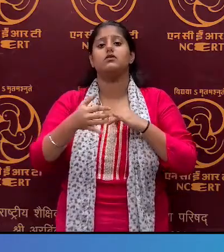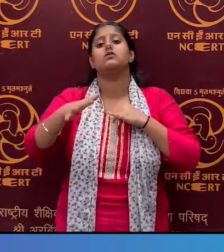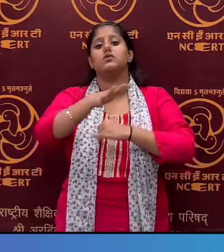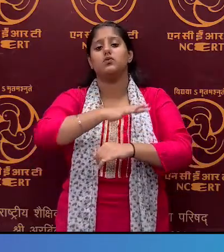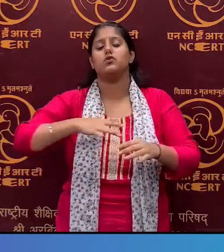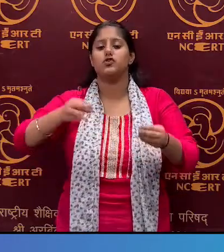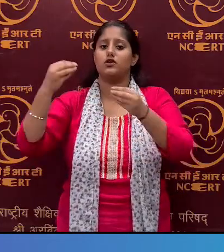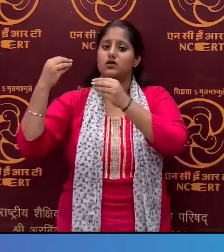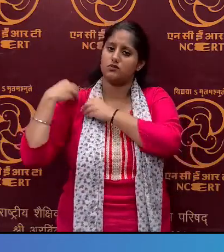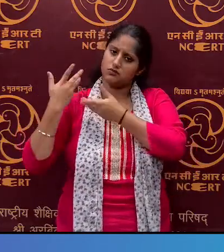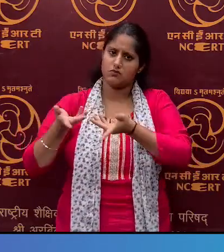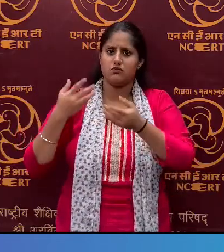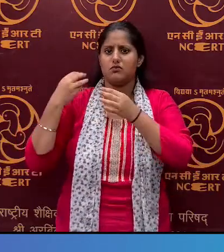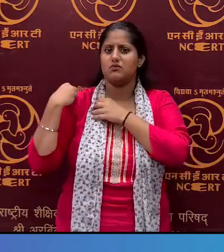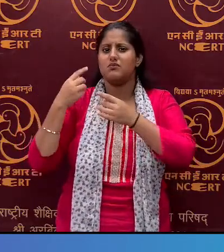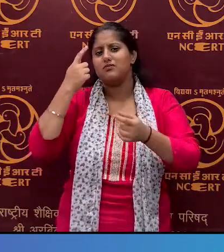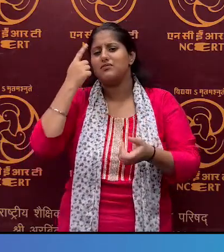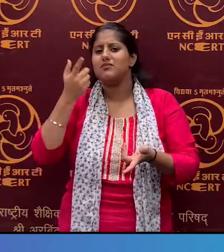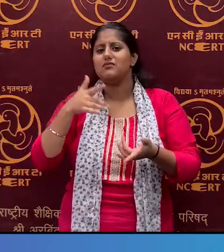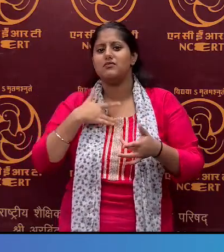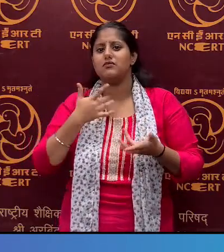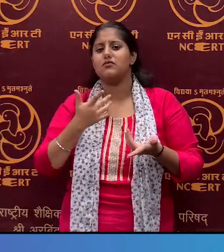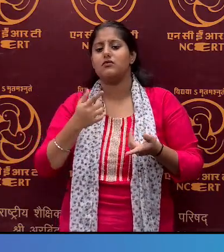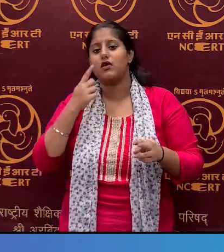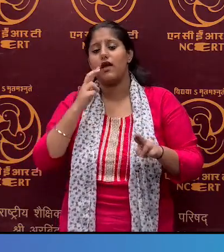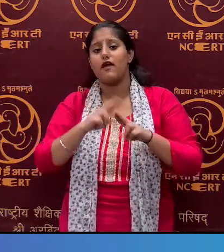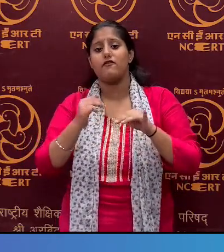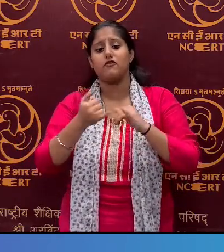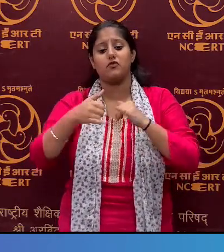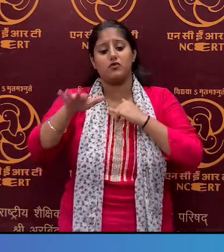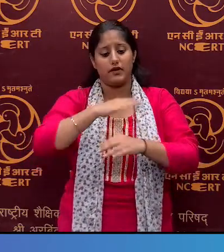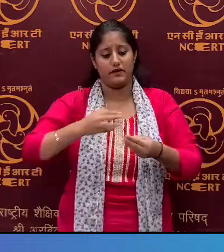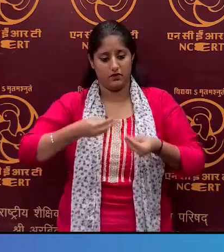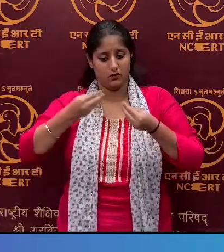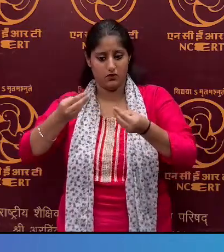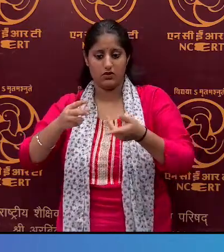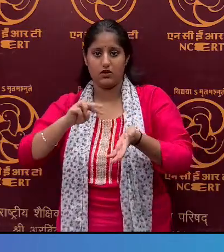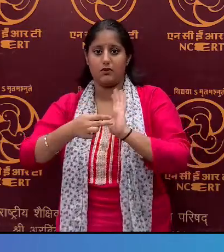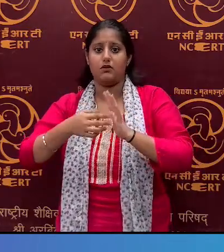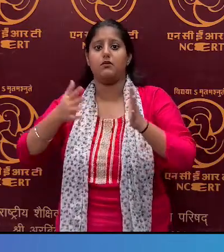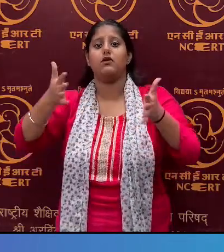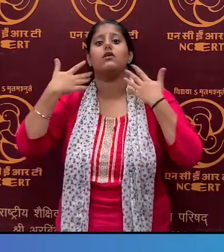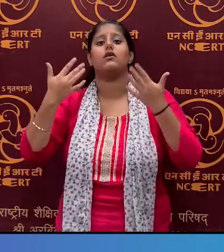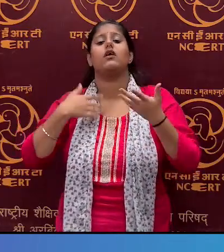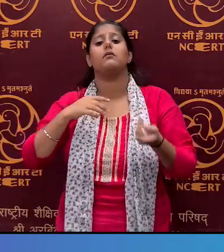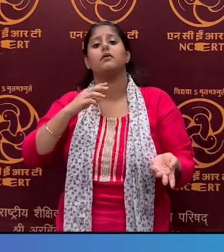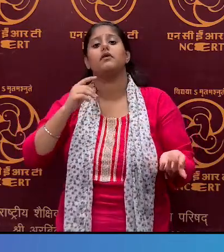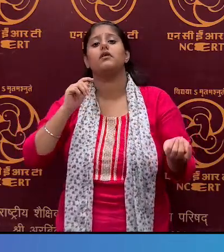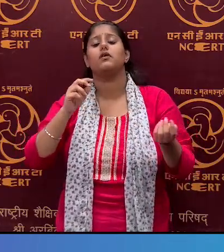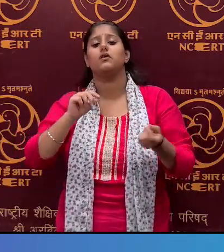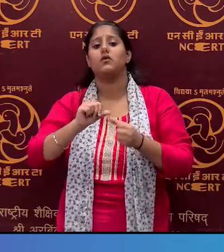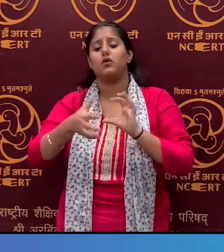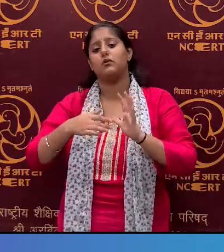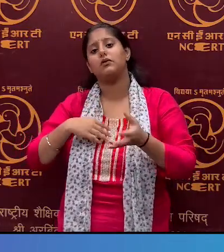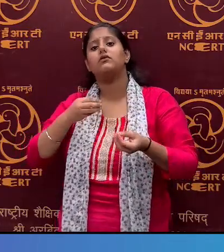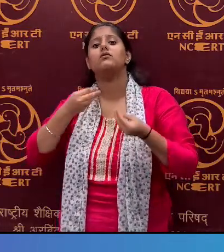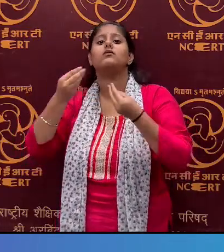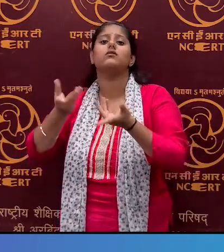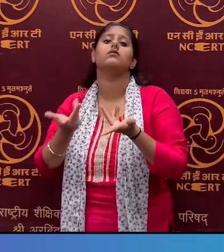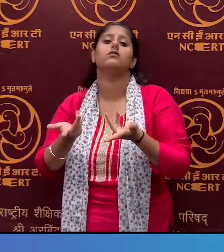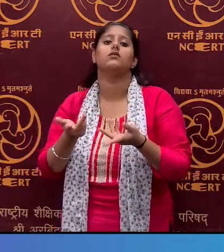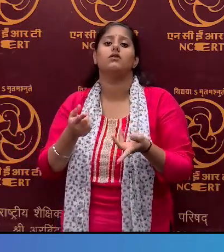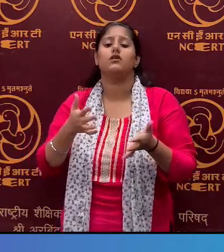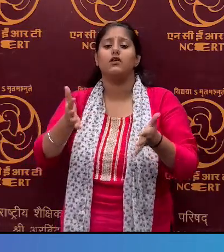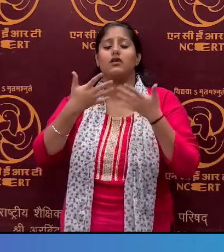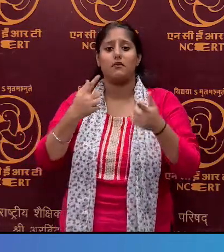रिस्पॉन्सिबिलिटी के तौर पे ही लें, क्योंकि अगर हम अपनी सोसाइटी को कंट्रीब्यूट कर रहे हैं तो हमें क्लाइमेट को कंट्रीब्यूट करना ही पड़ेगा. क्योंकि क्लाइमेट किसी